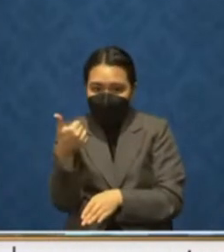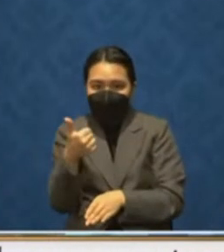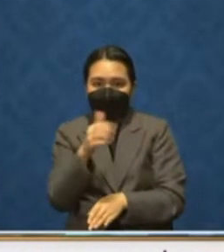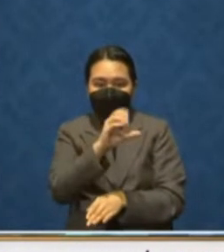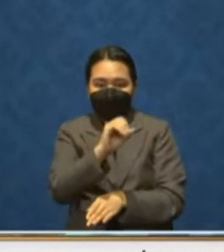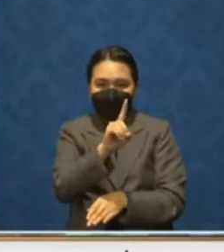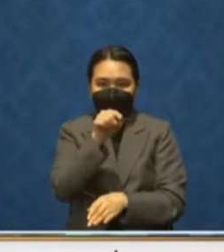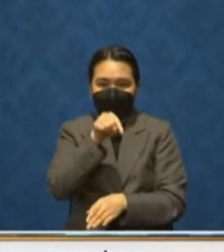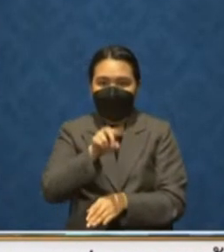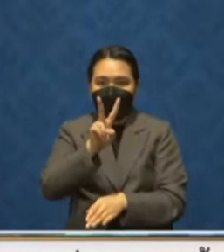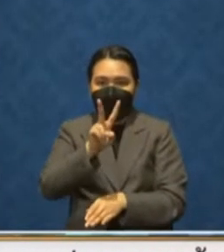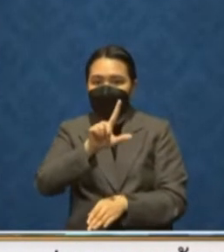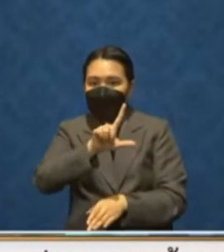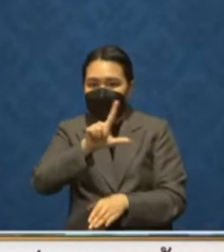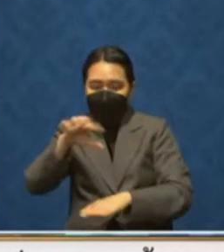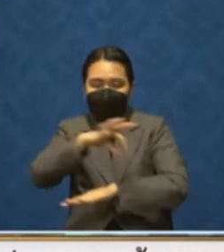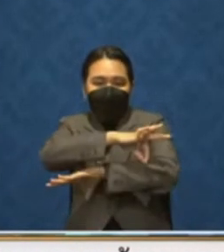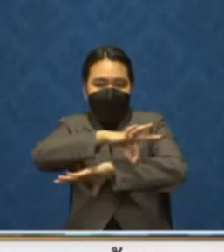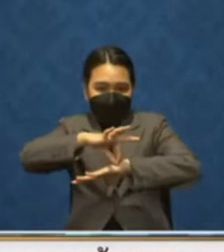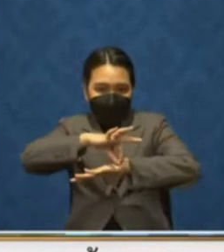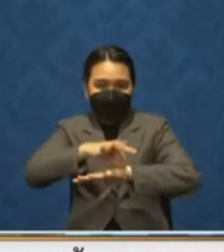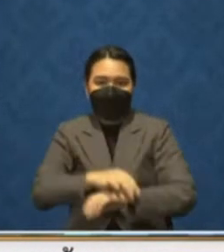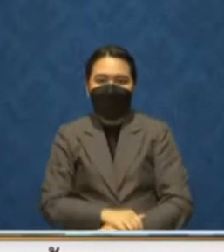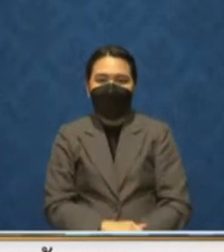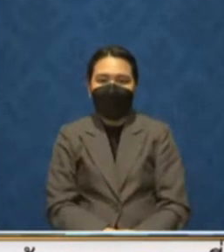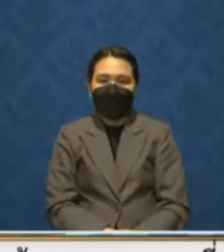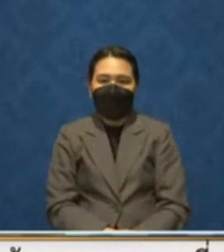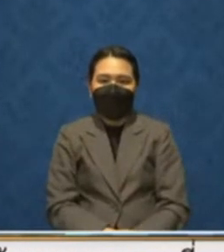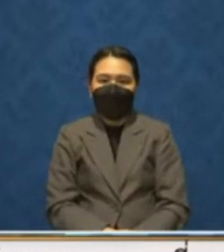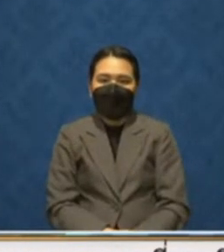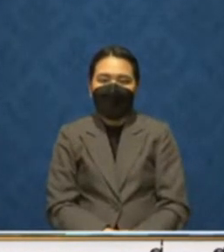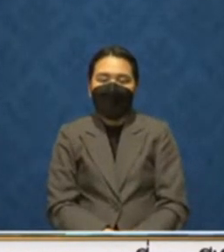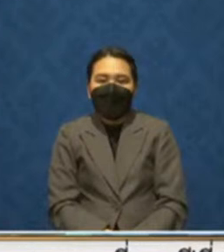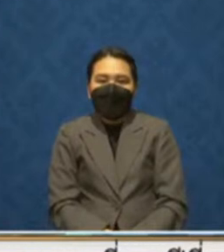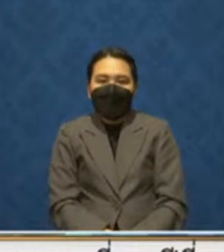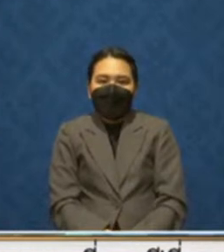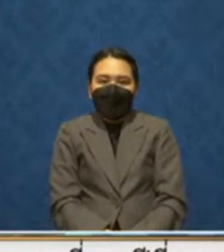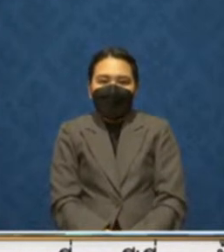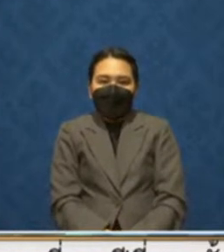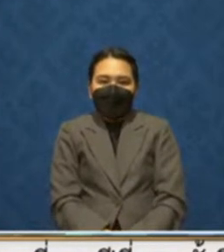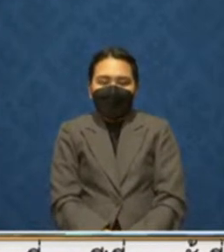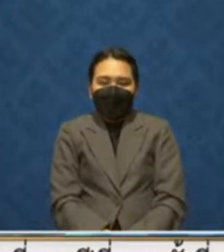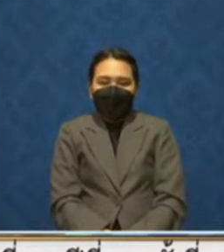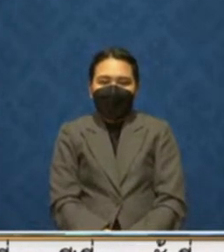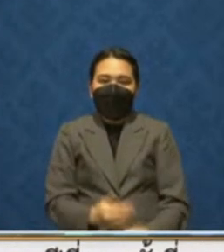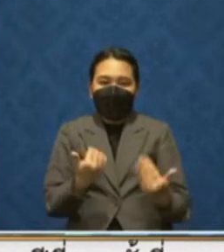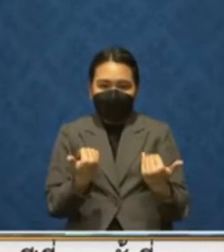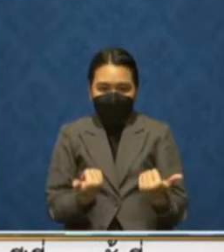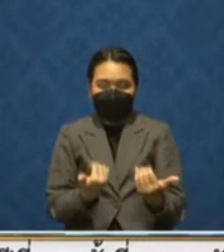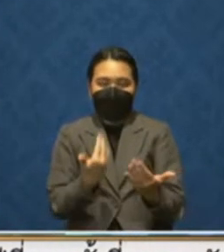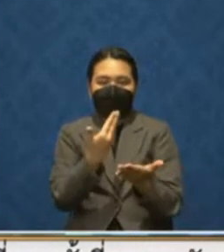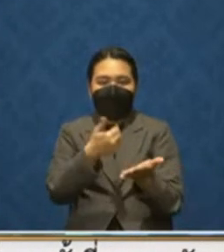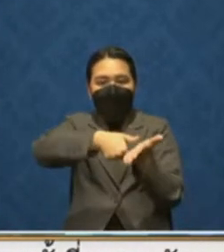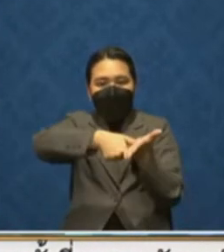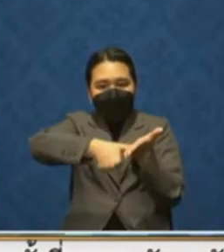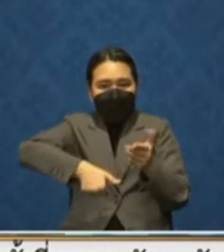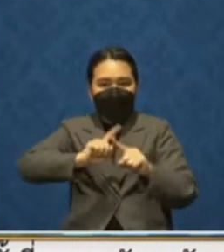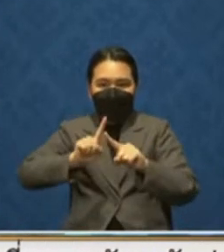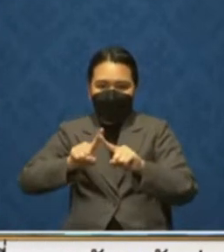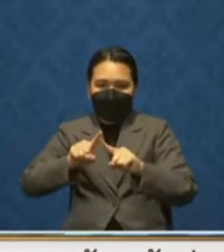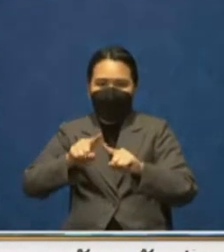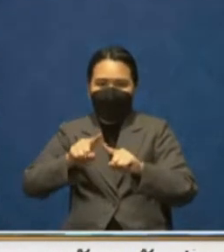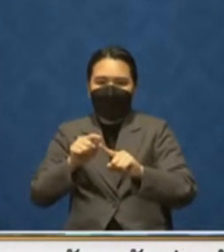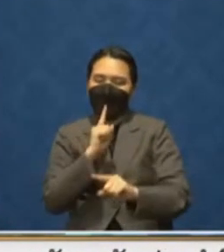51.2ล้านบัญชีนะครับอันนี้ในการผู้นี้ยินเสียงนี้ก็มีการฟ้องร้องกัน